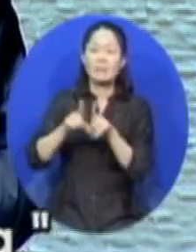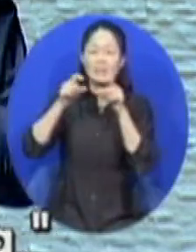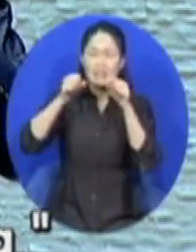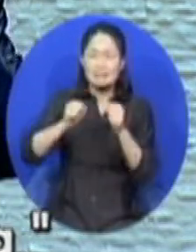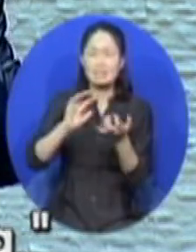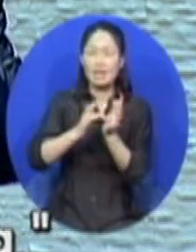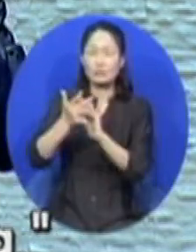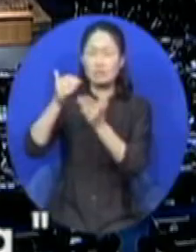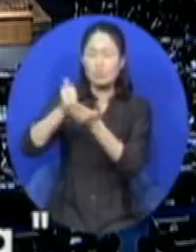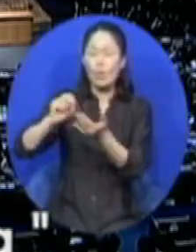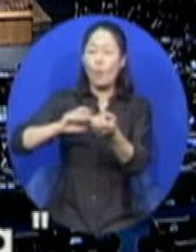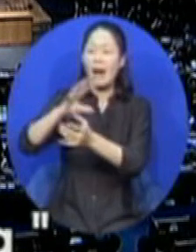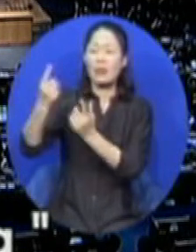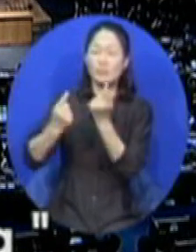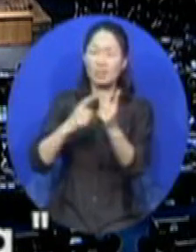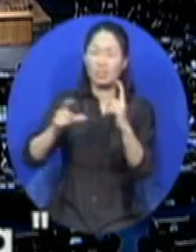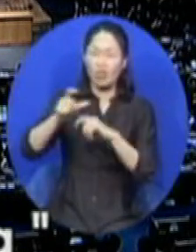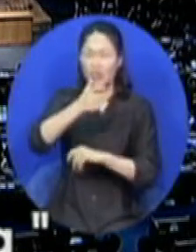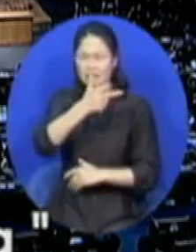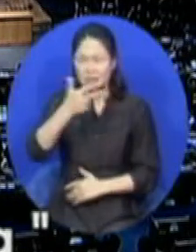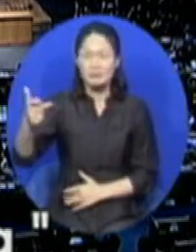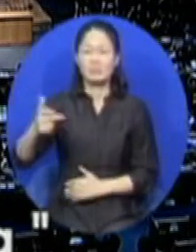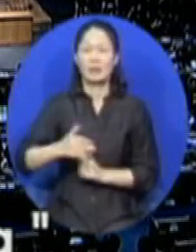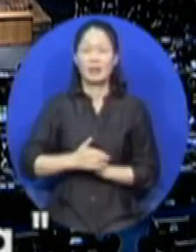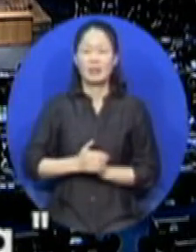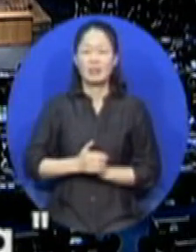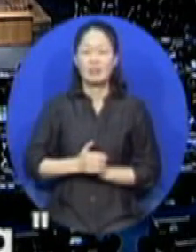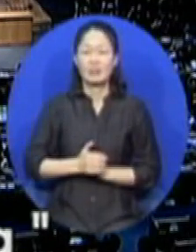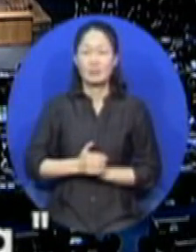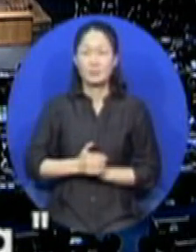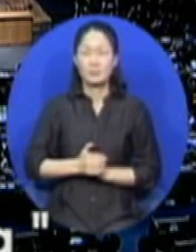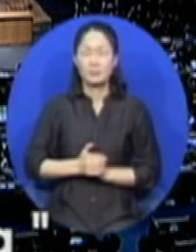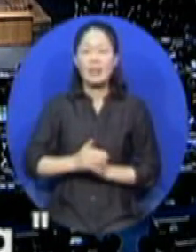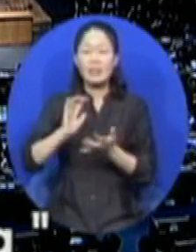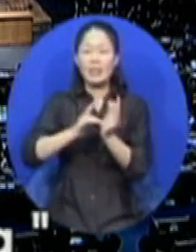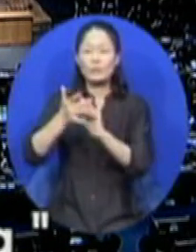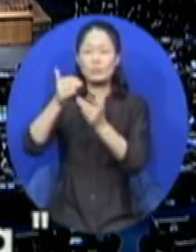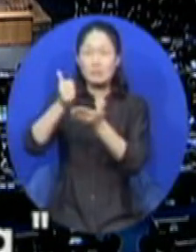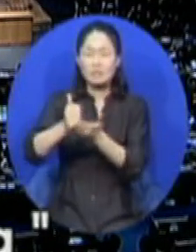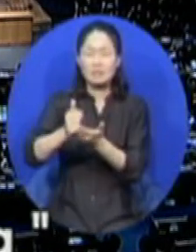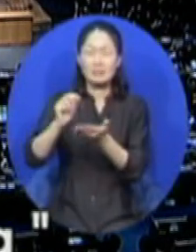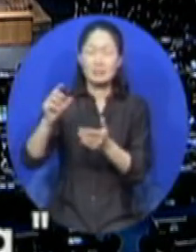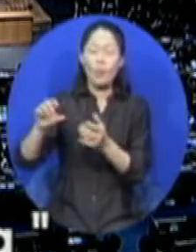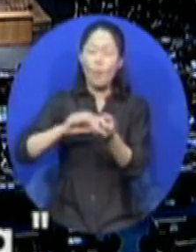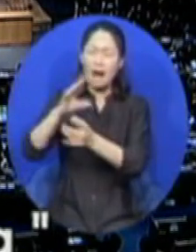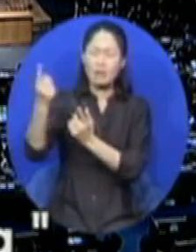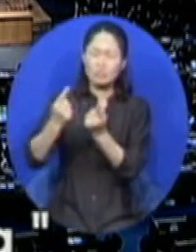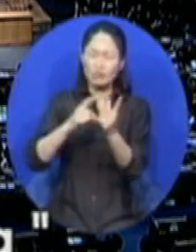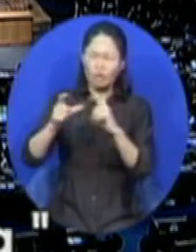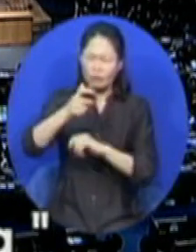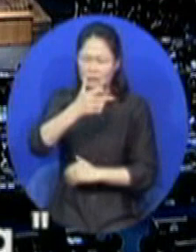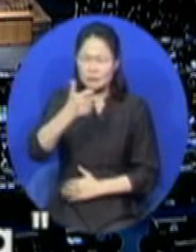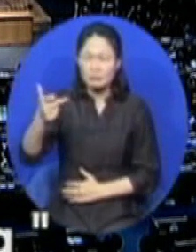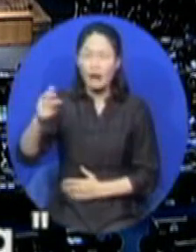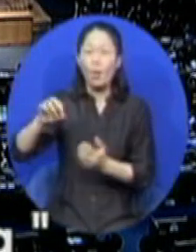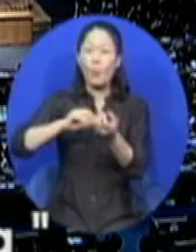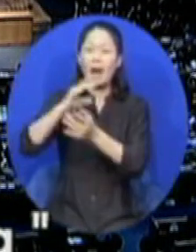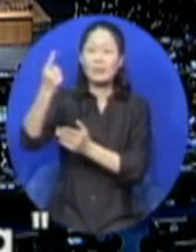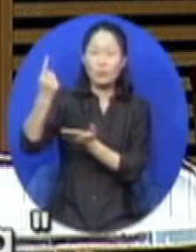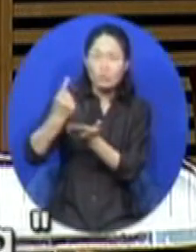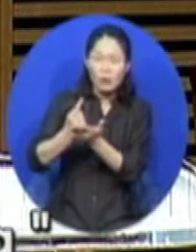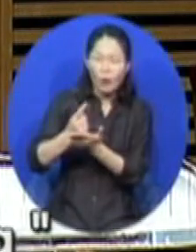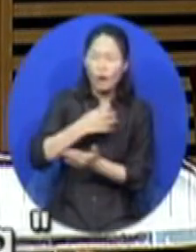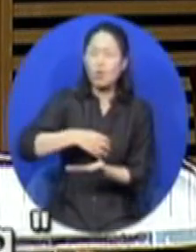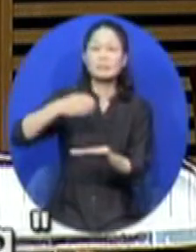예수님은 일람 보다 그 시다 말이에요 이 신임 은 한 라브 4 토크 시다 말이야 설란 이온은